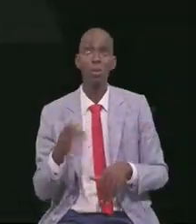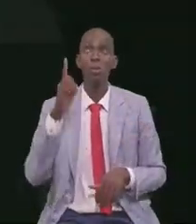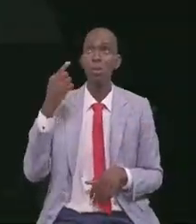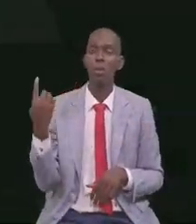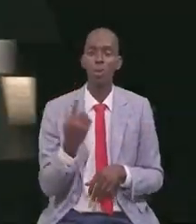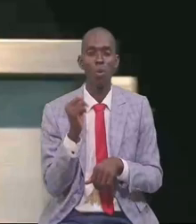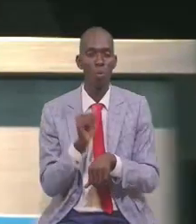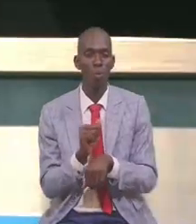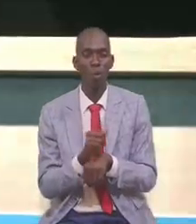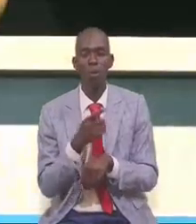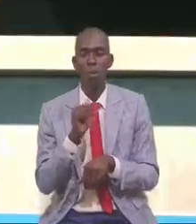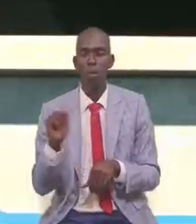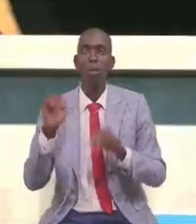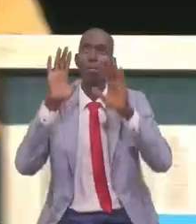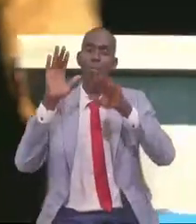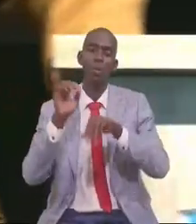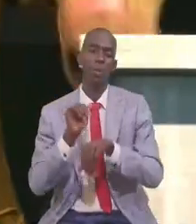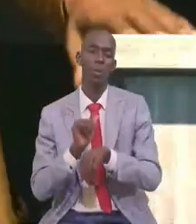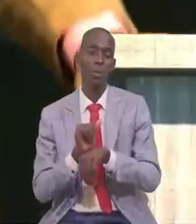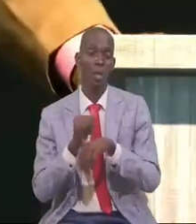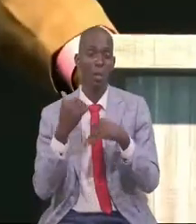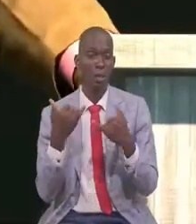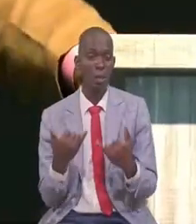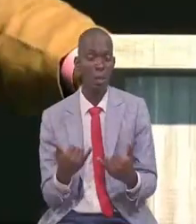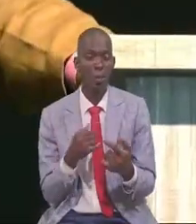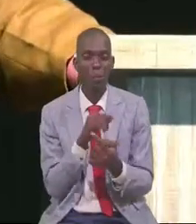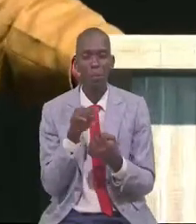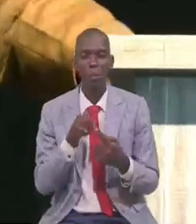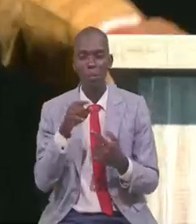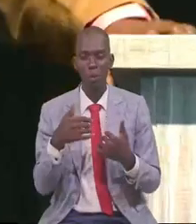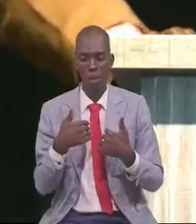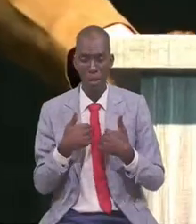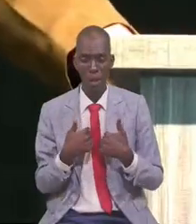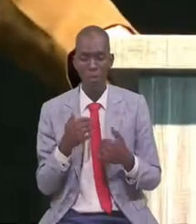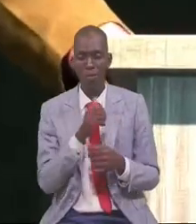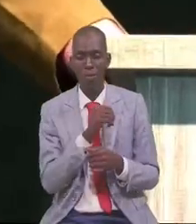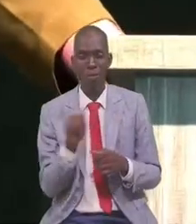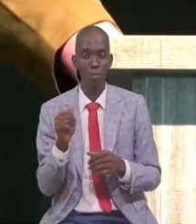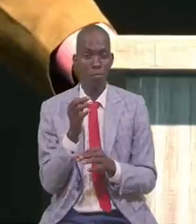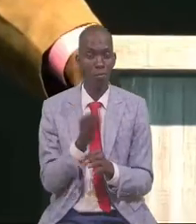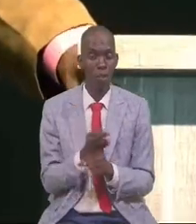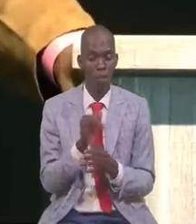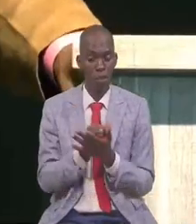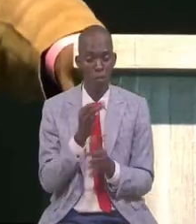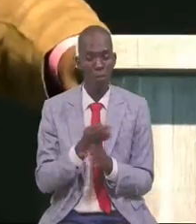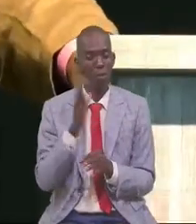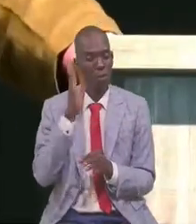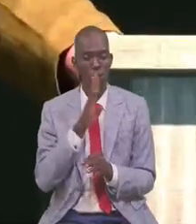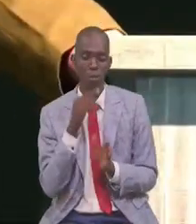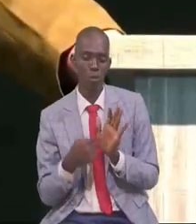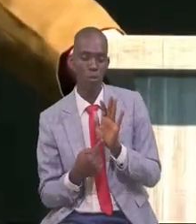miracle. Maintenant, quand vous avez la foi, cette foi sera exprimée. Quand vous avez l'amour, cet